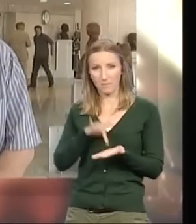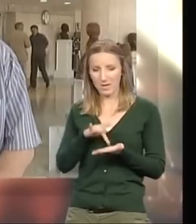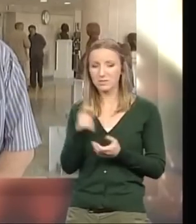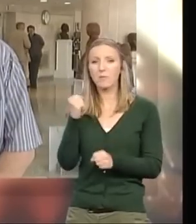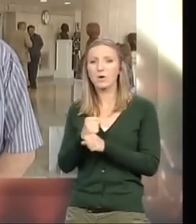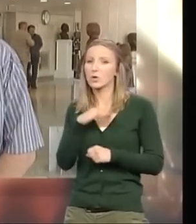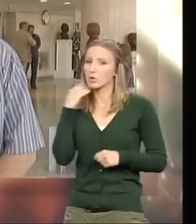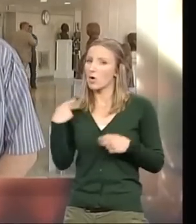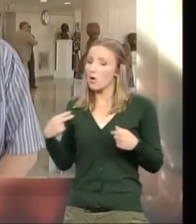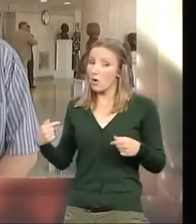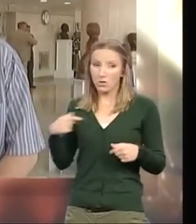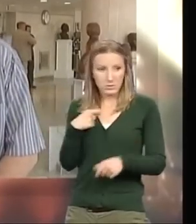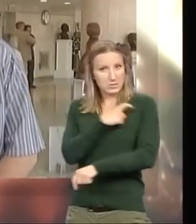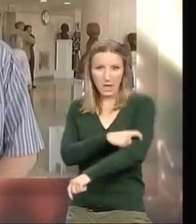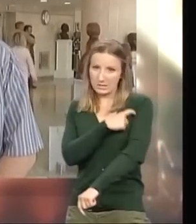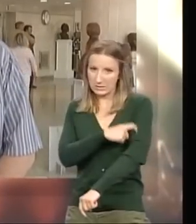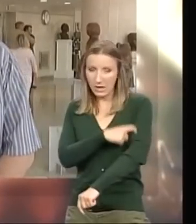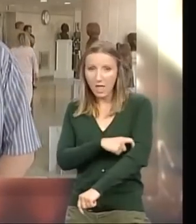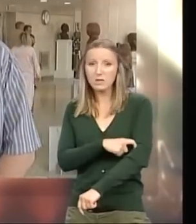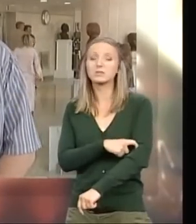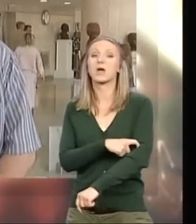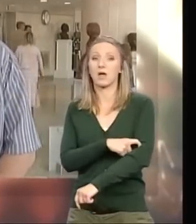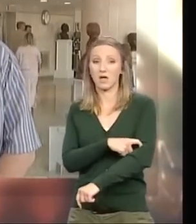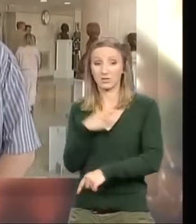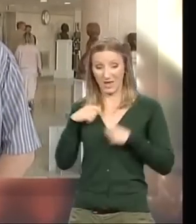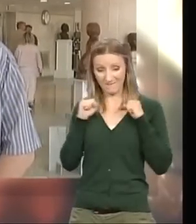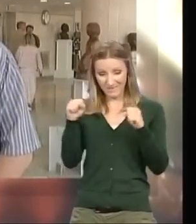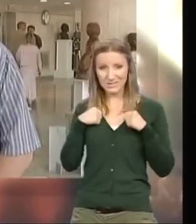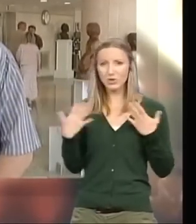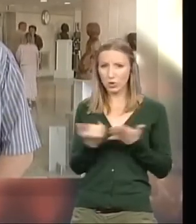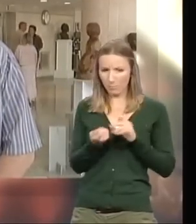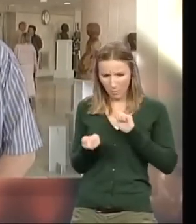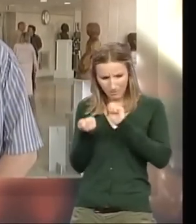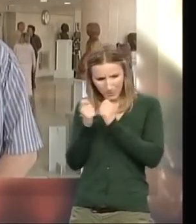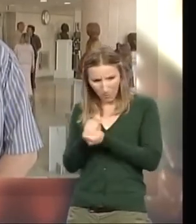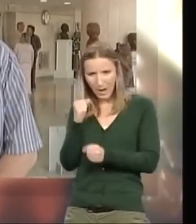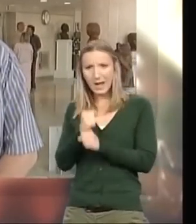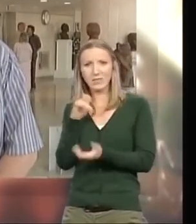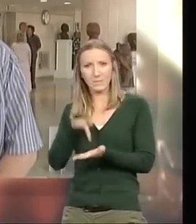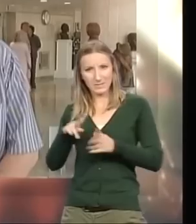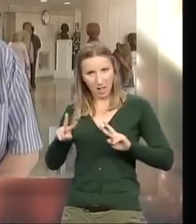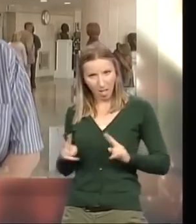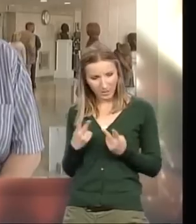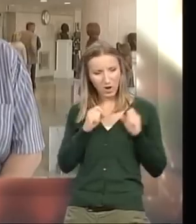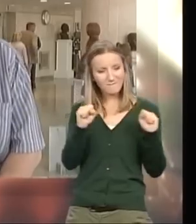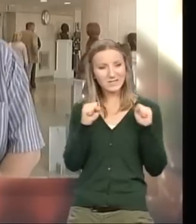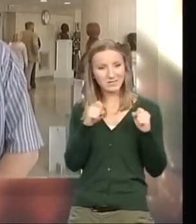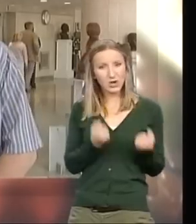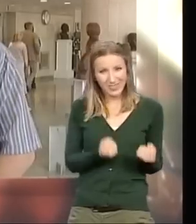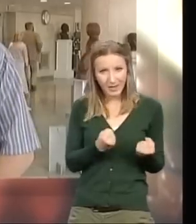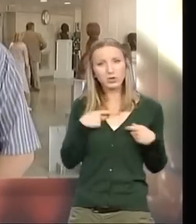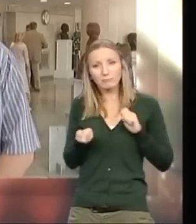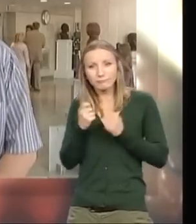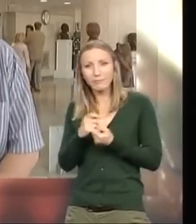dosta stresan, tako da to što sam fizički dobio promenu radnog mesta sa fizički težeg na